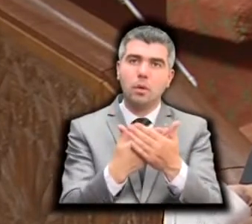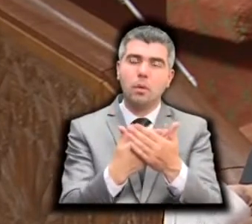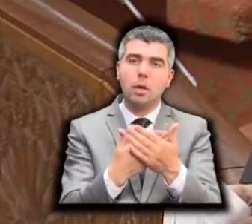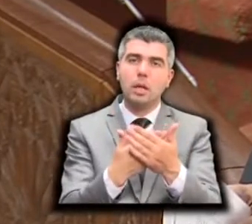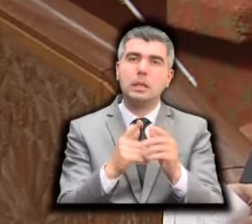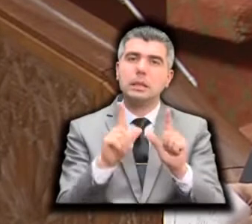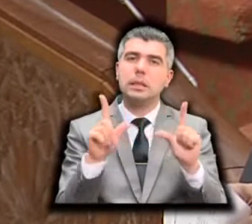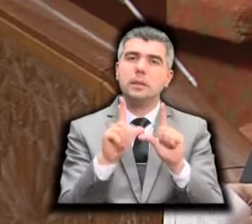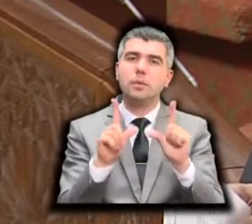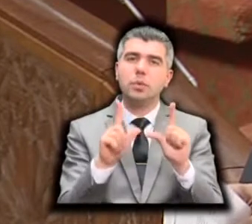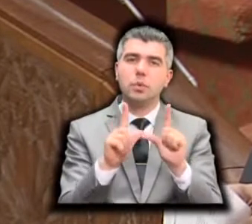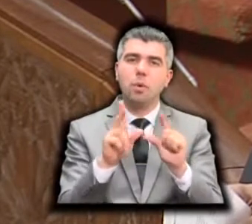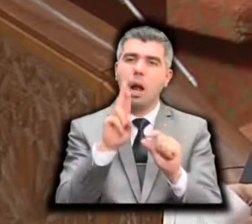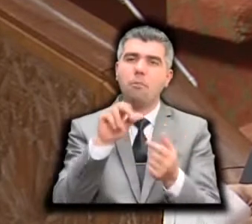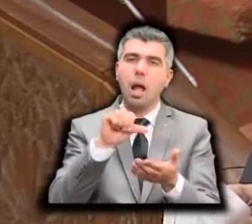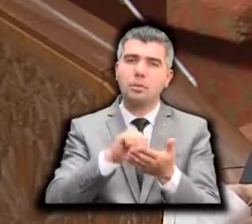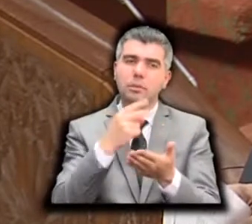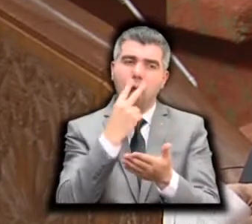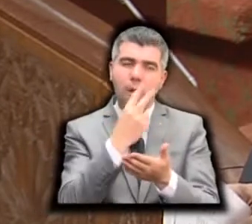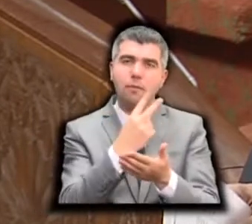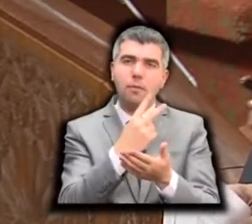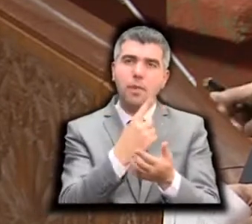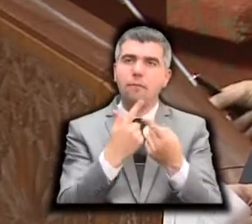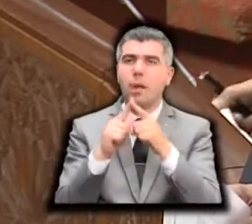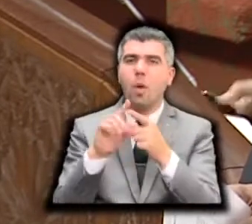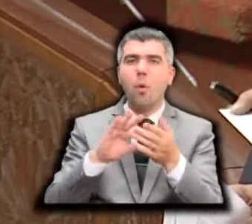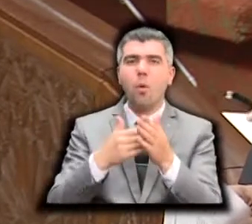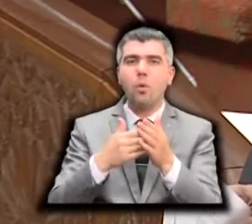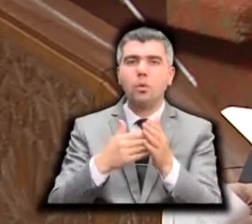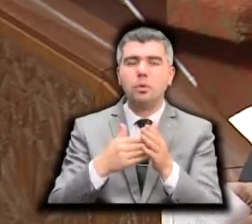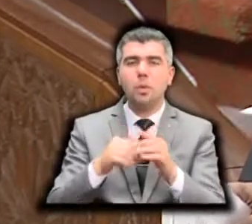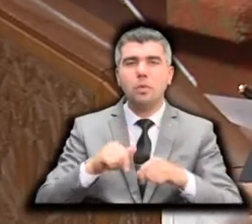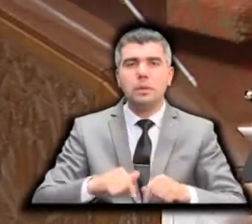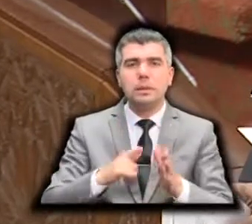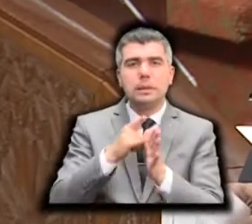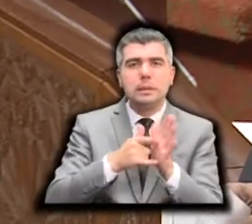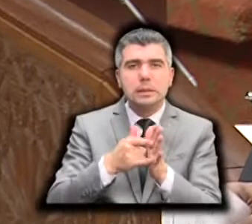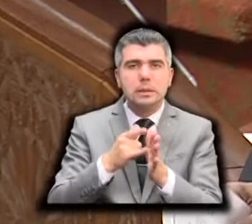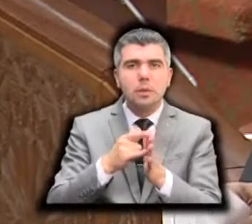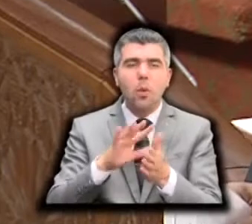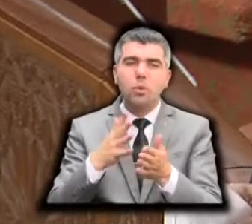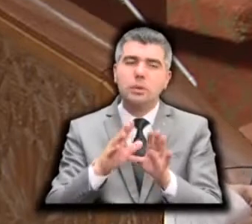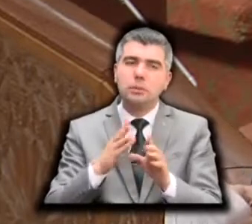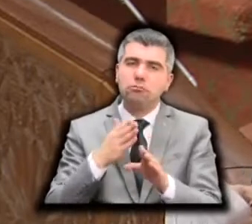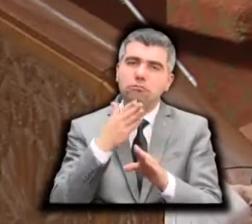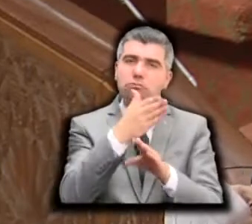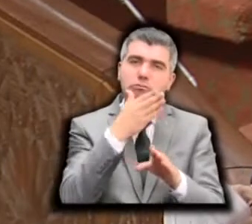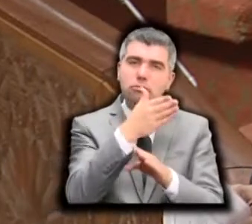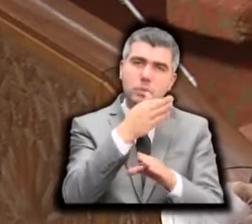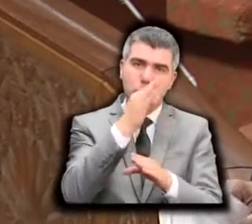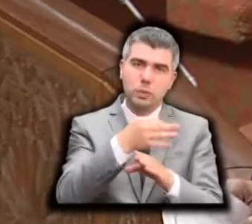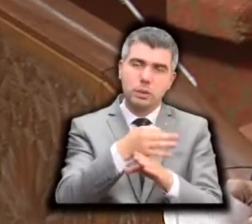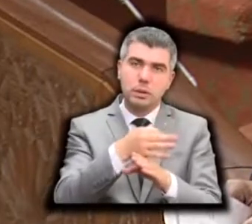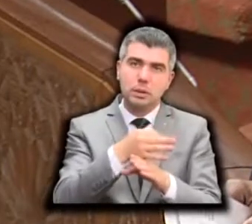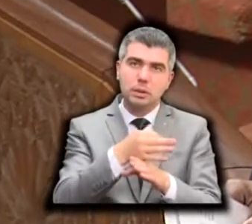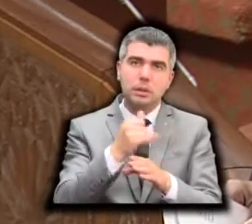اغلب المتدخلين يعني من وزاره جيز والنقل بطبيعه الحال بمعيه المتدخلين الاخرين، لكن حنا تيوقع على العاتق ديالنا